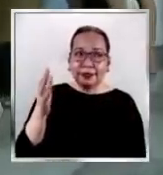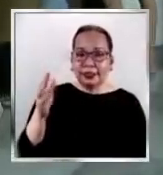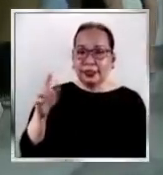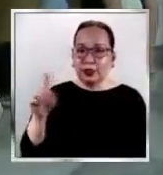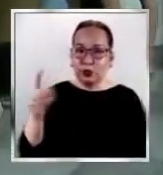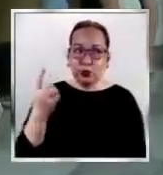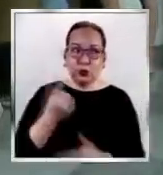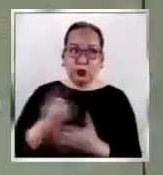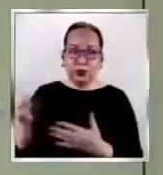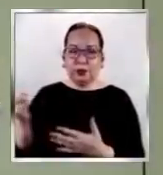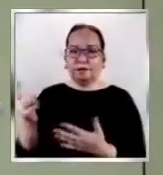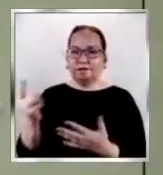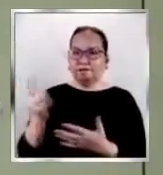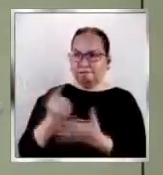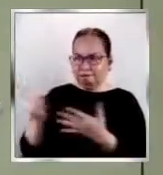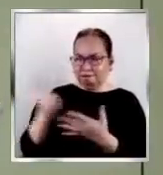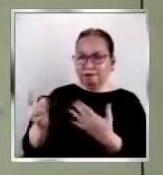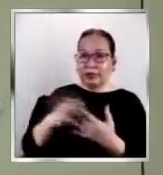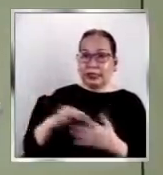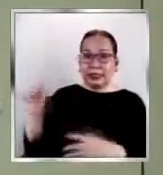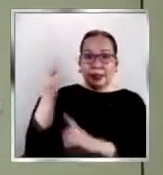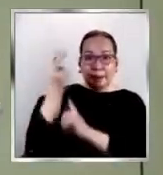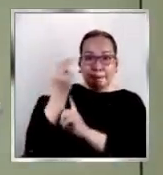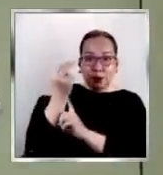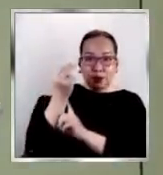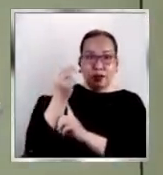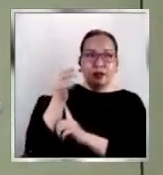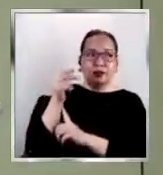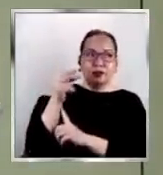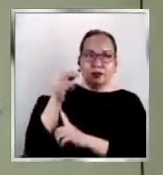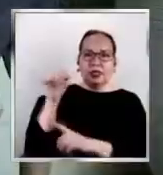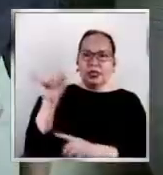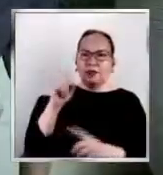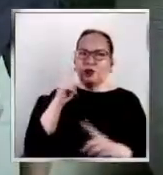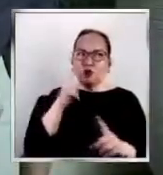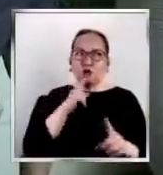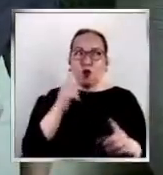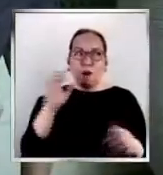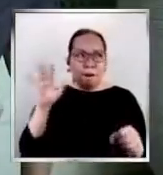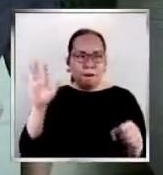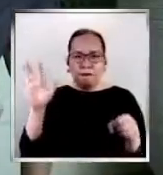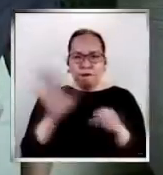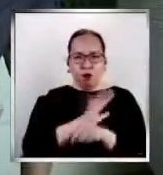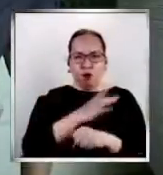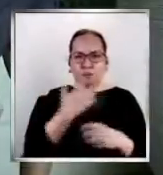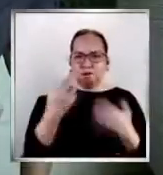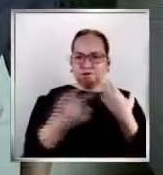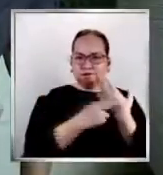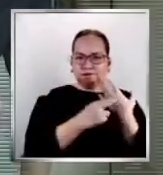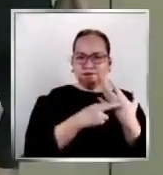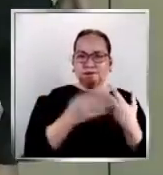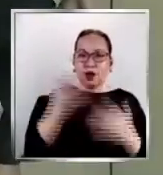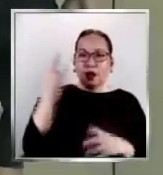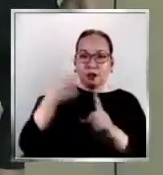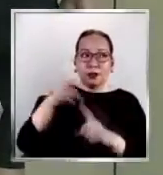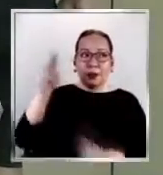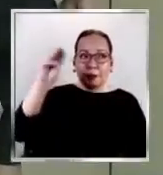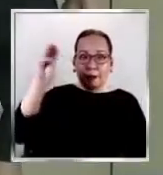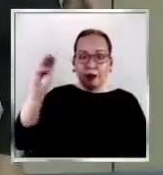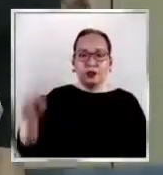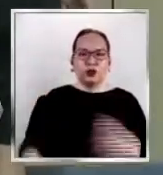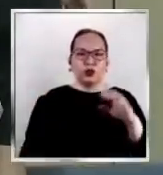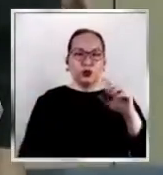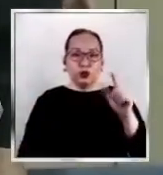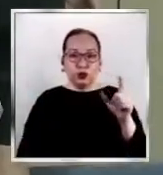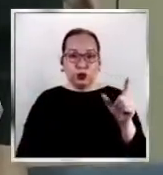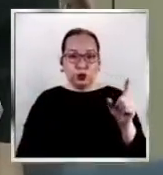hotels nakakabawi na rin, tulad ng hotel na ito na fully booked na hanggang Lunes. Sa 21 rooms nila, 10 lang ang ginagamit ng mga guests